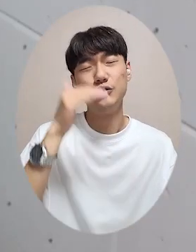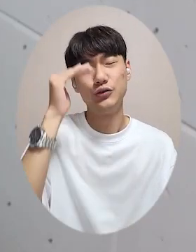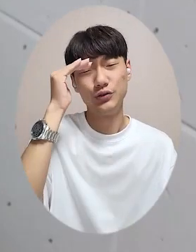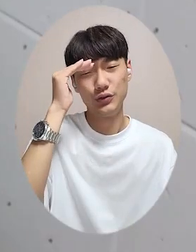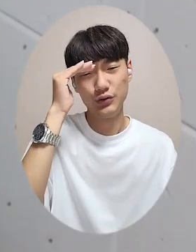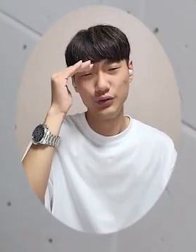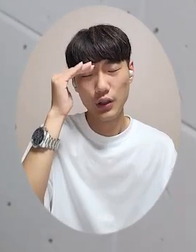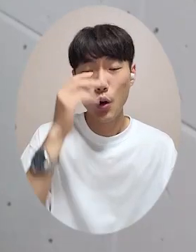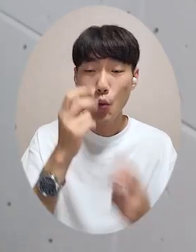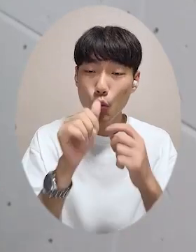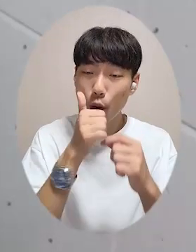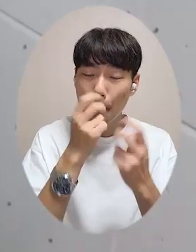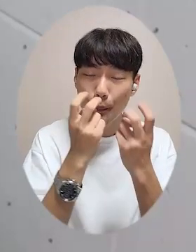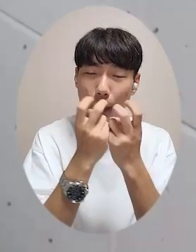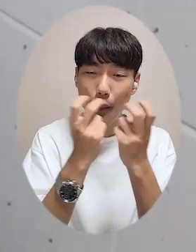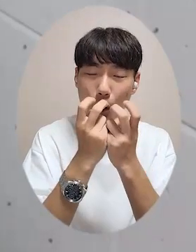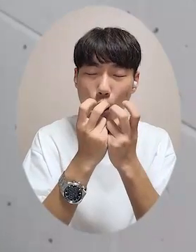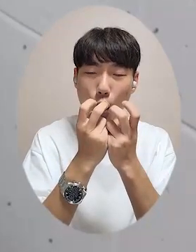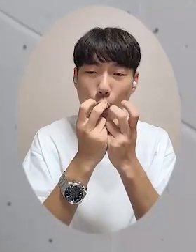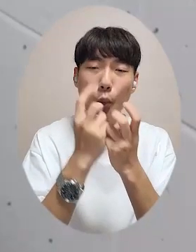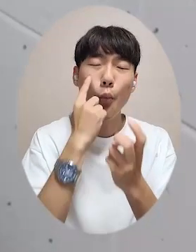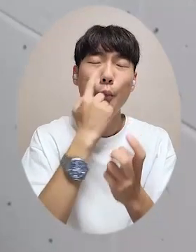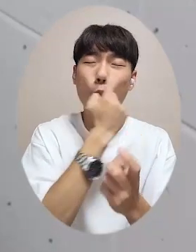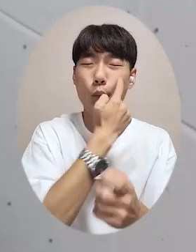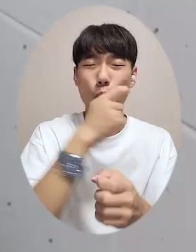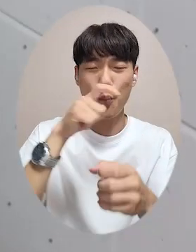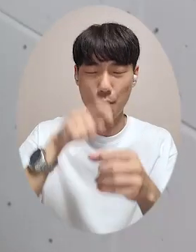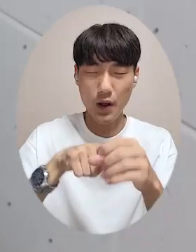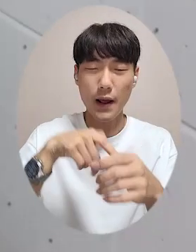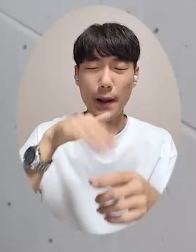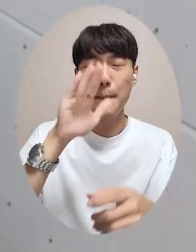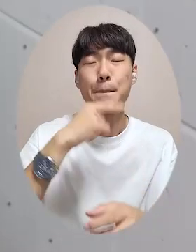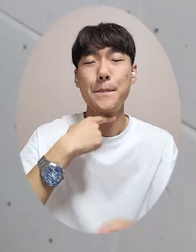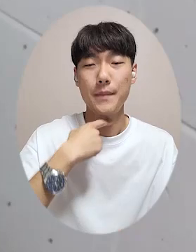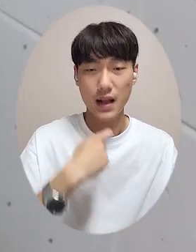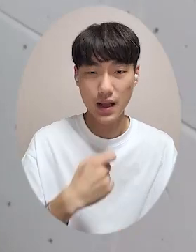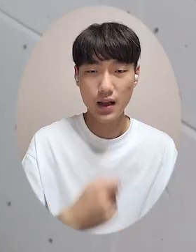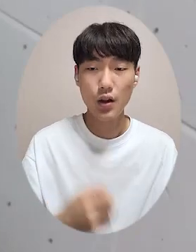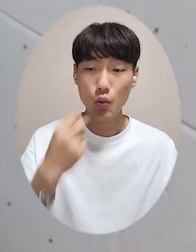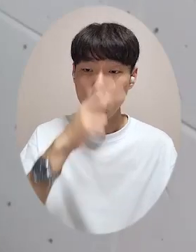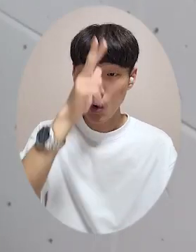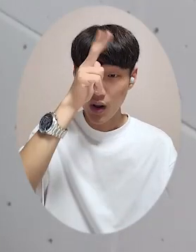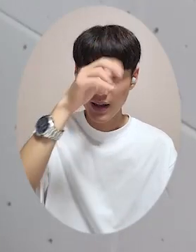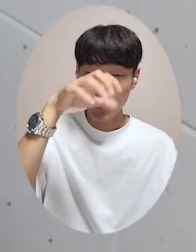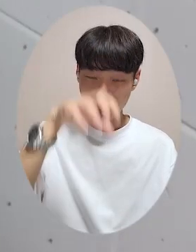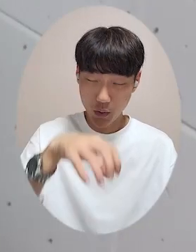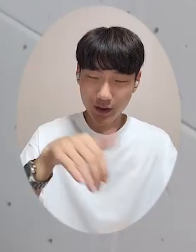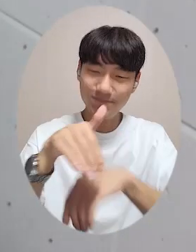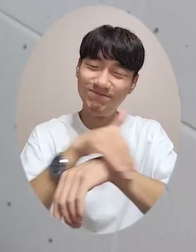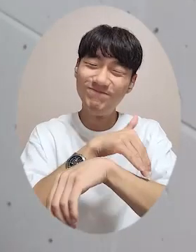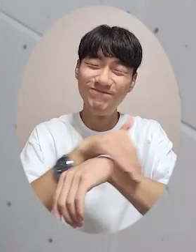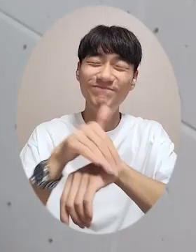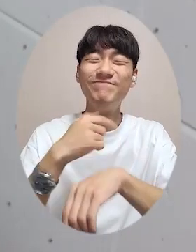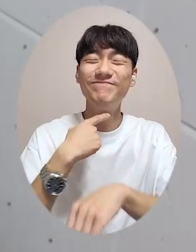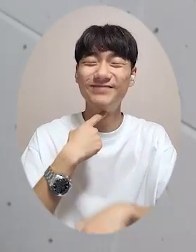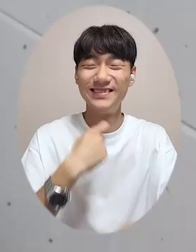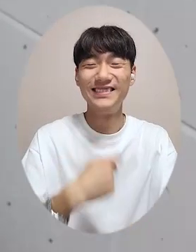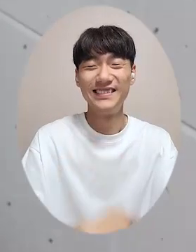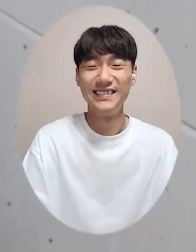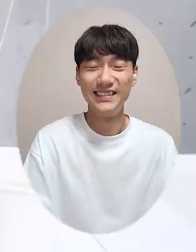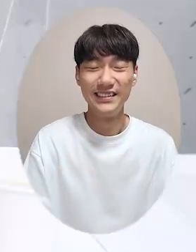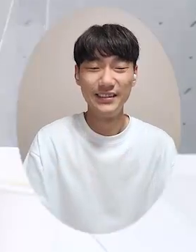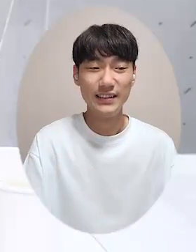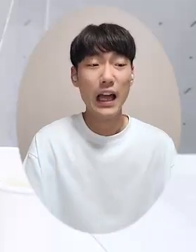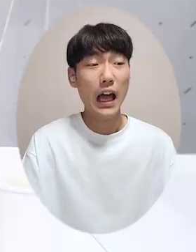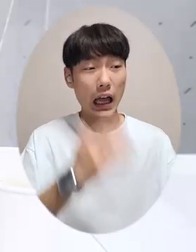그냥 이제 통역을 하는 방법을 알기 위해서 어렸을 때 한 번 갔고요. 네. 그리고 경찰은 몇 번 들락날락했었고.